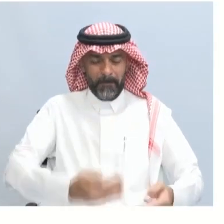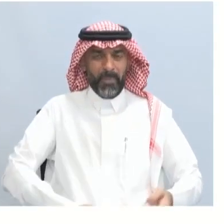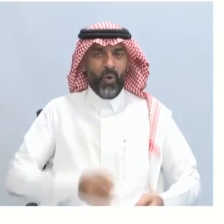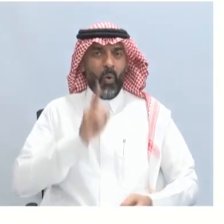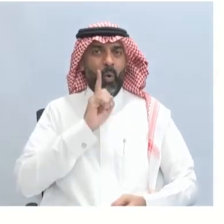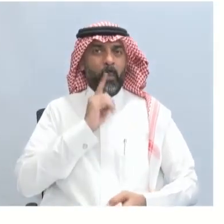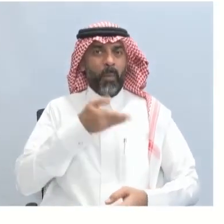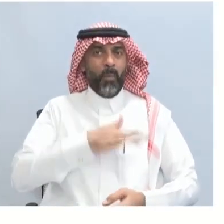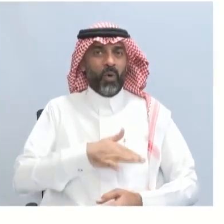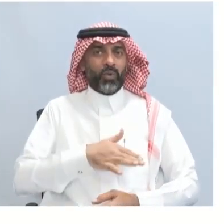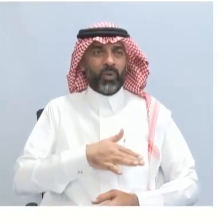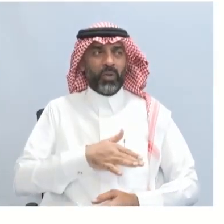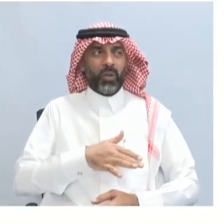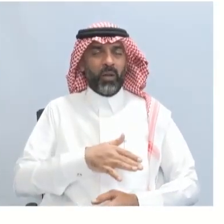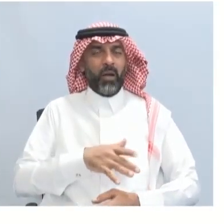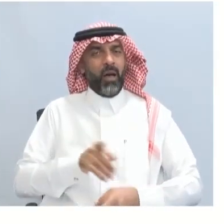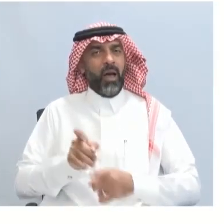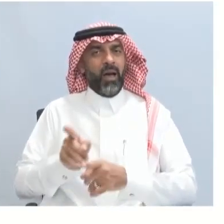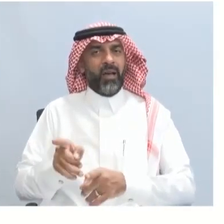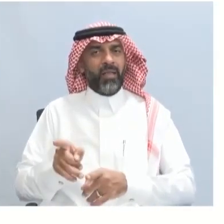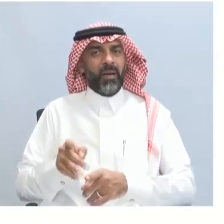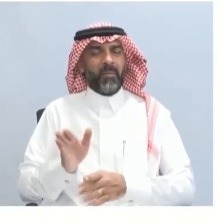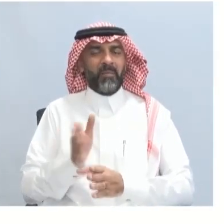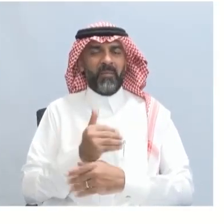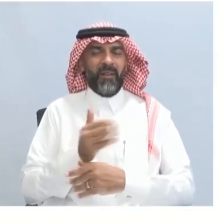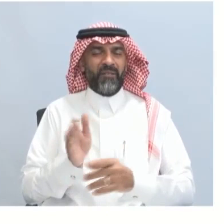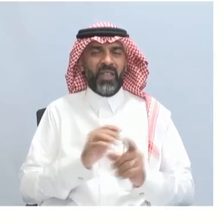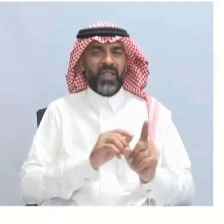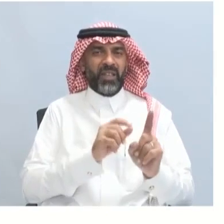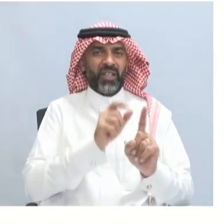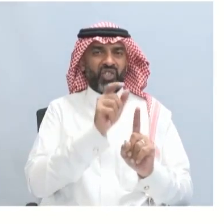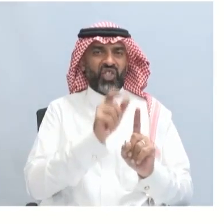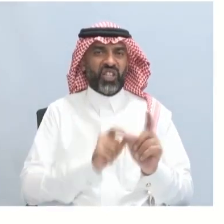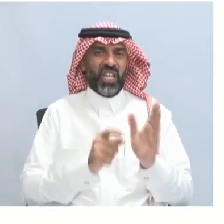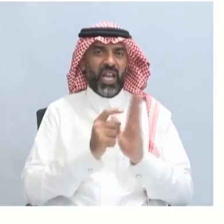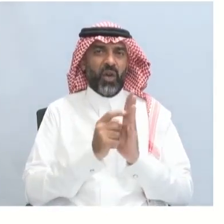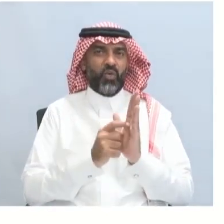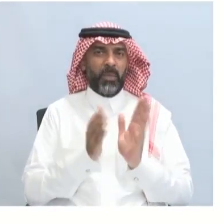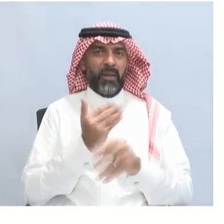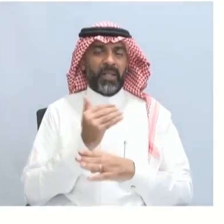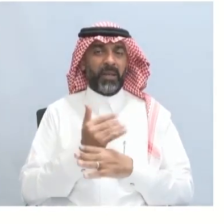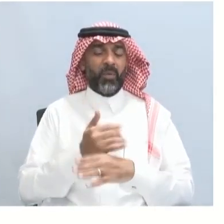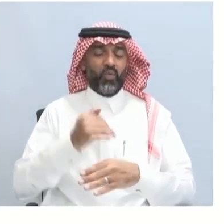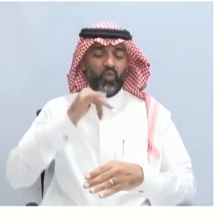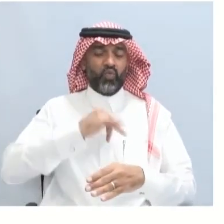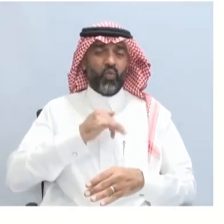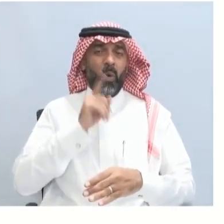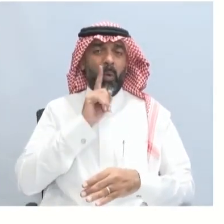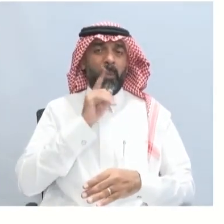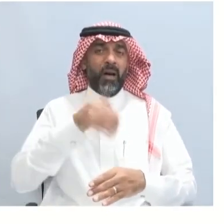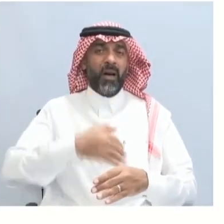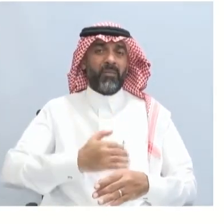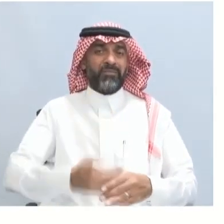اثناء عمليه الولاده لا يتمتع بالشخصيه القانوني لانه قد توفي قبل